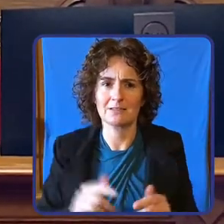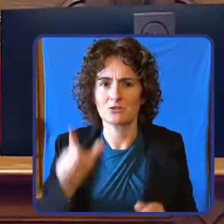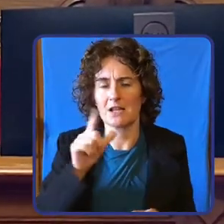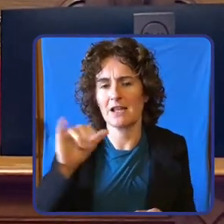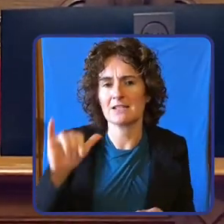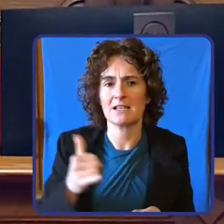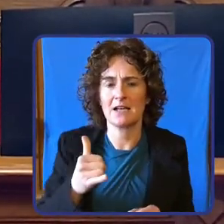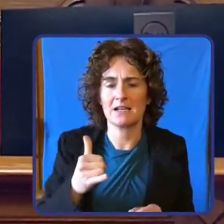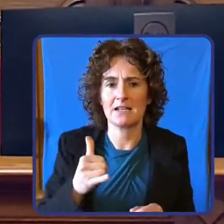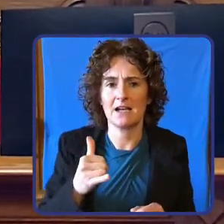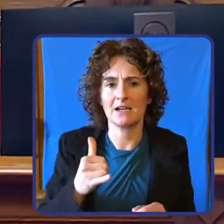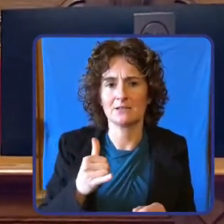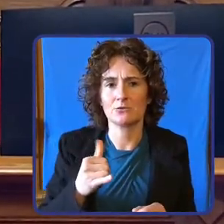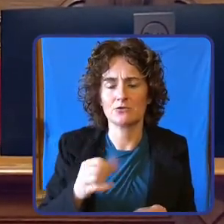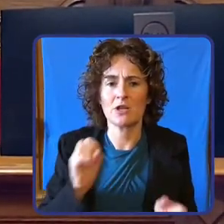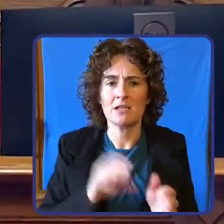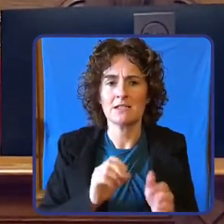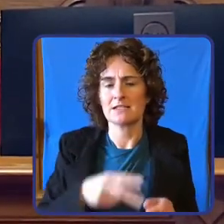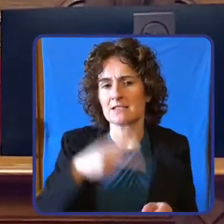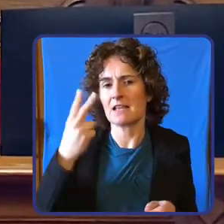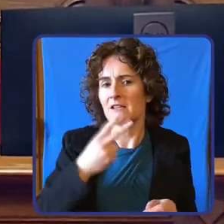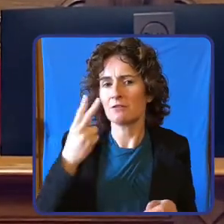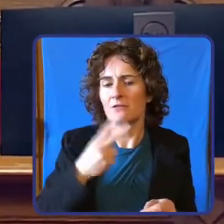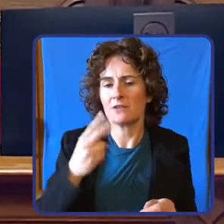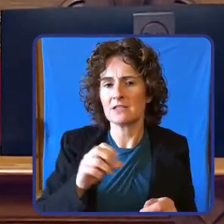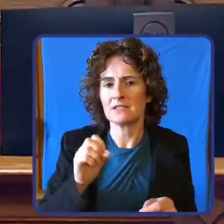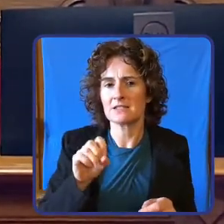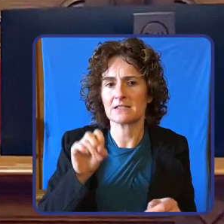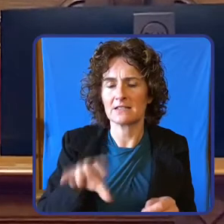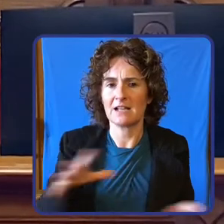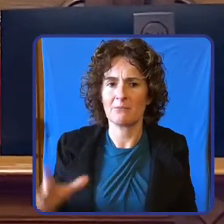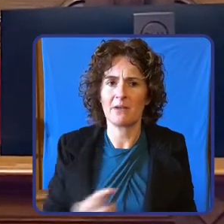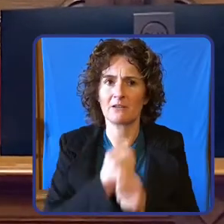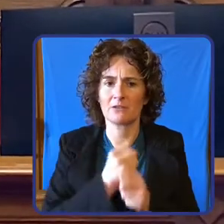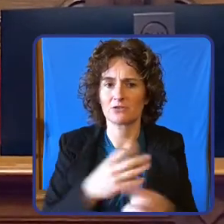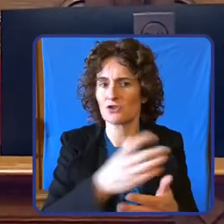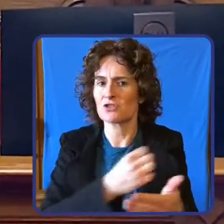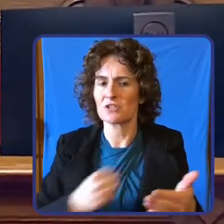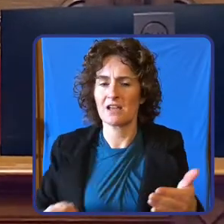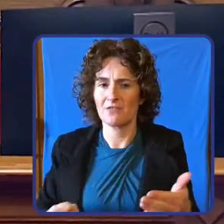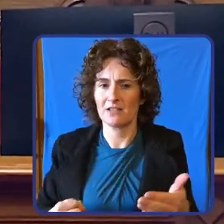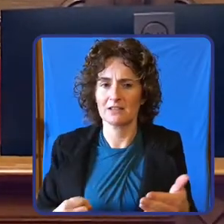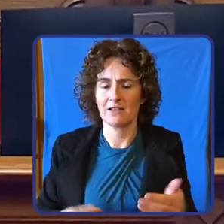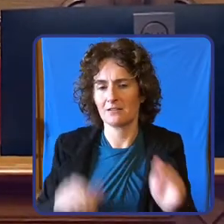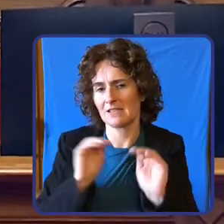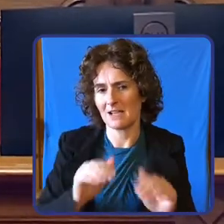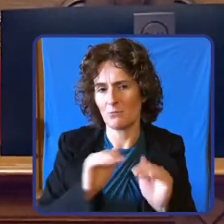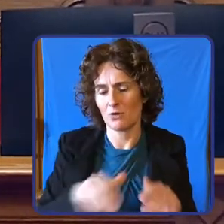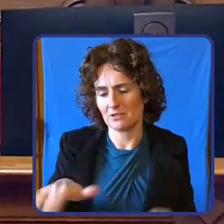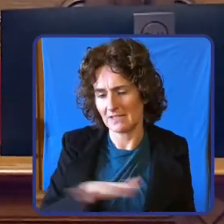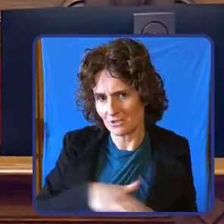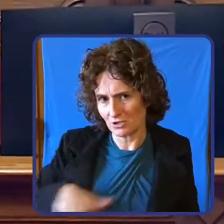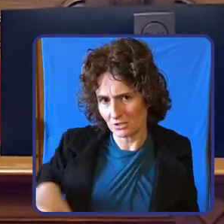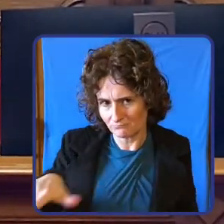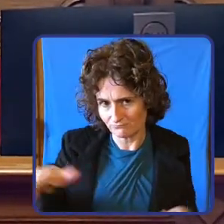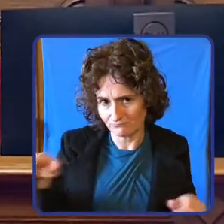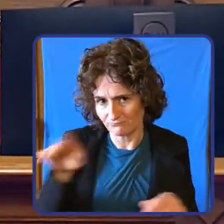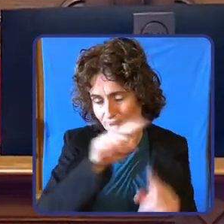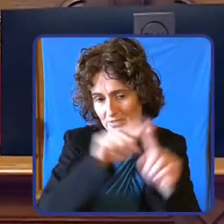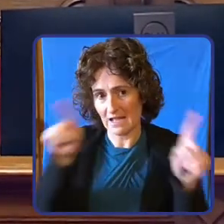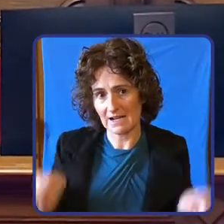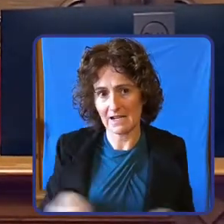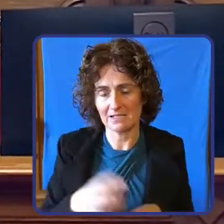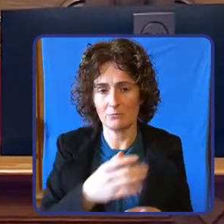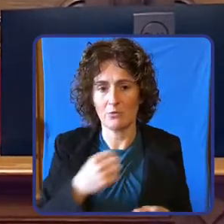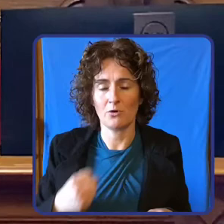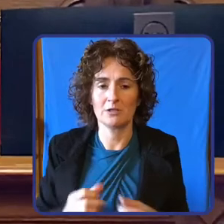szennyvíztelepét is levette az állami fejlesztési keretből. No, de hát nem adjuk fel a reményt, hogy Benkő Zsolt egyszer a városért lobbizik, vagy többször is, nem csak